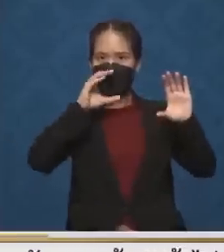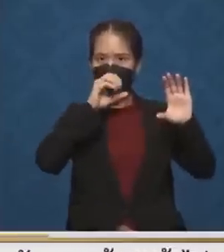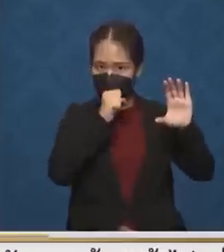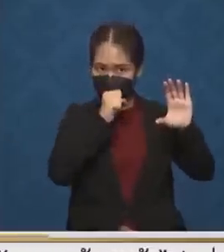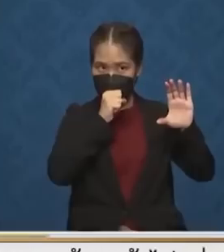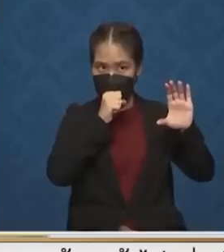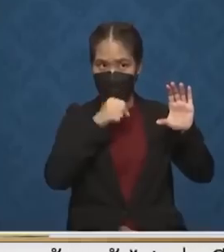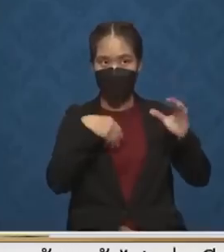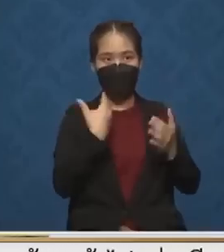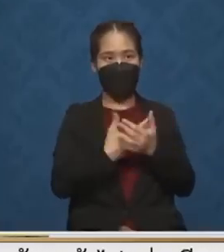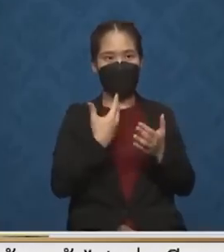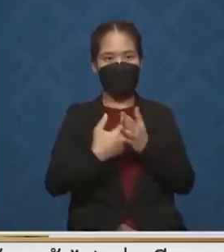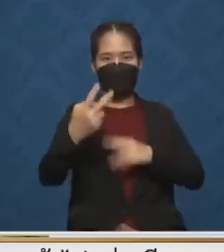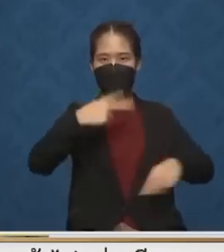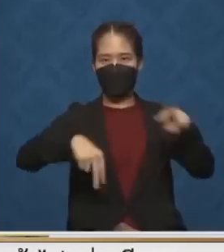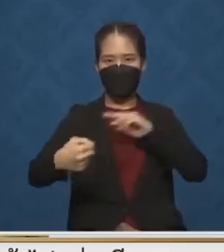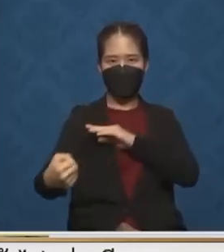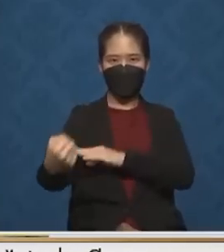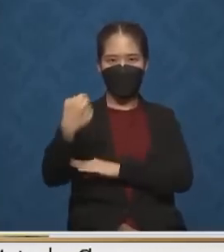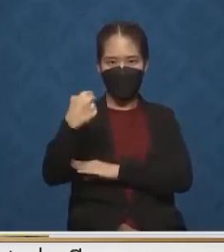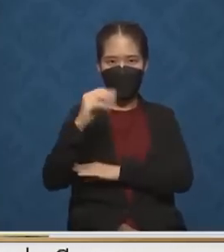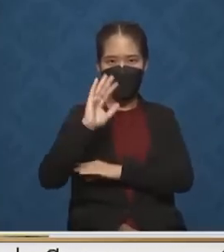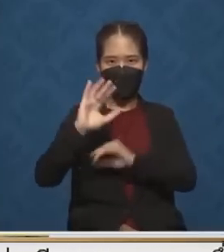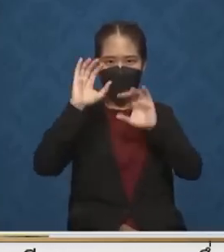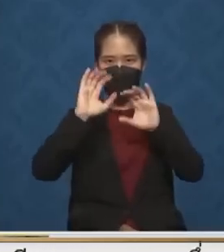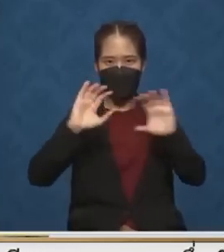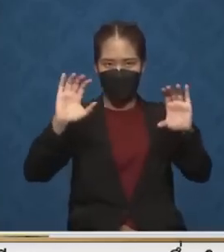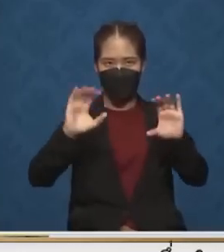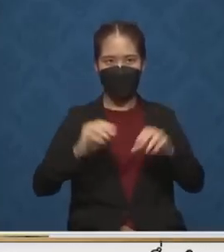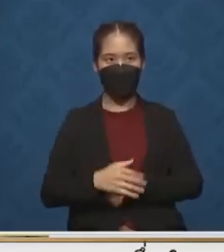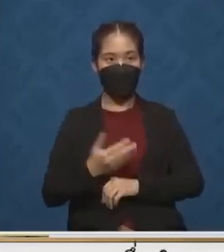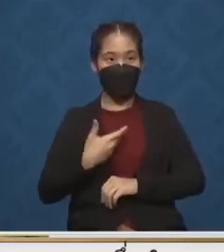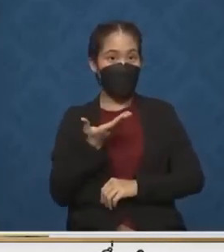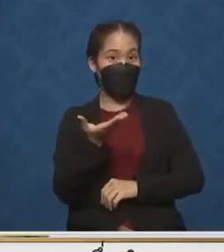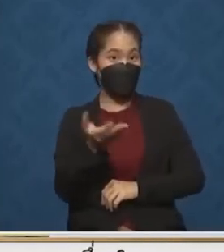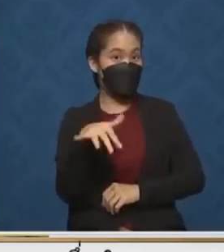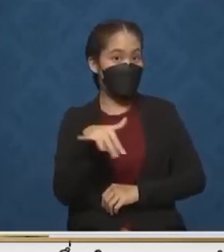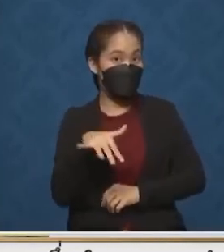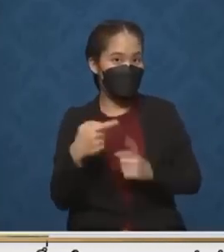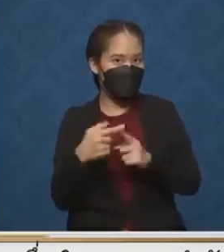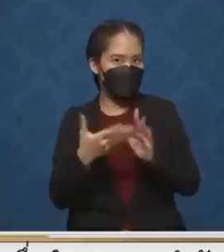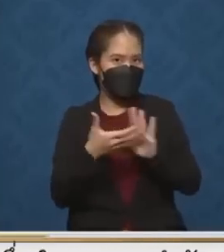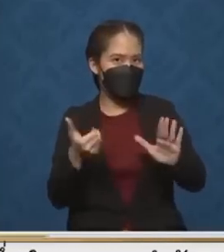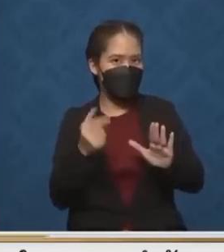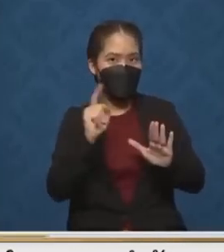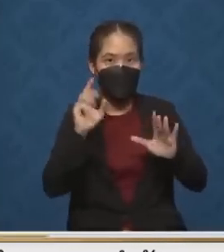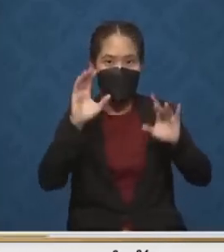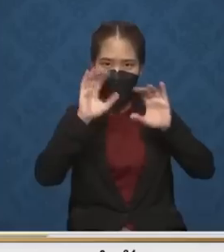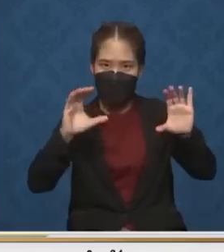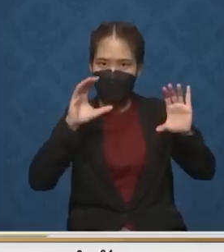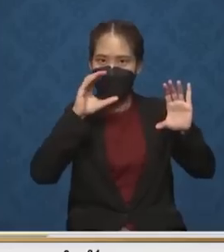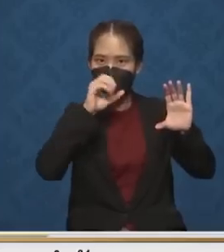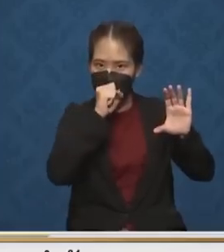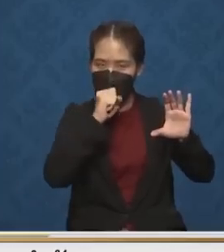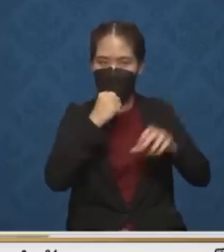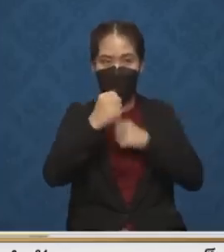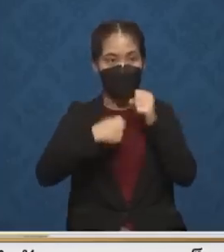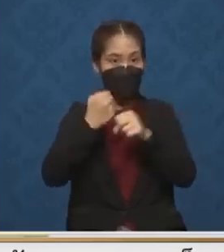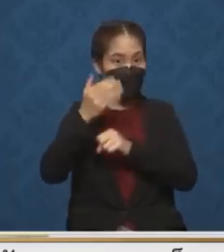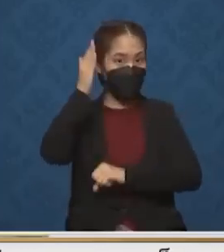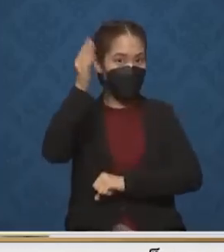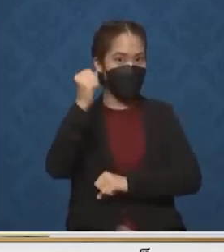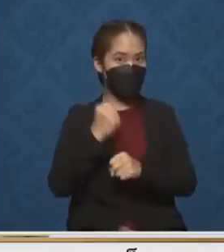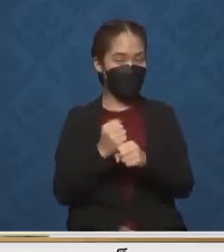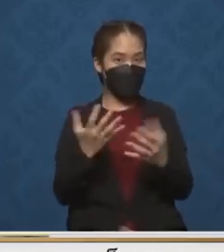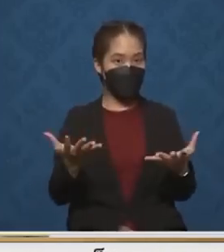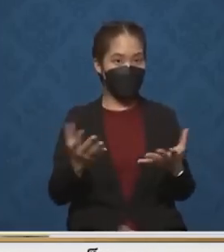งเวลาท่านขอ ท่านขอปกติแต่เวลาทานเบิรก ท่เบิรกเป็ราชการรบเอ้ พี่ต่อไปท่เบิรกเป็ราชการรั